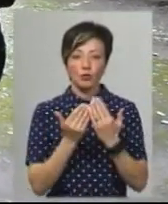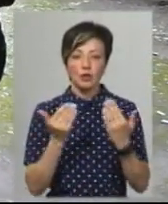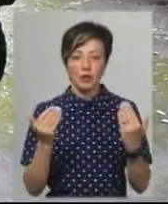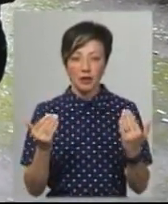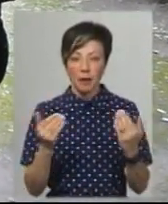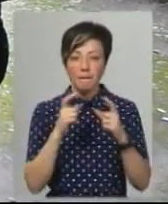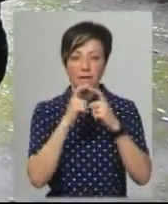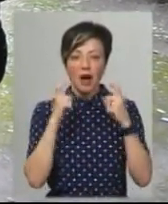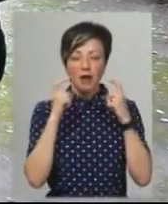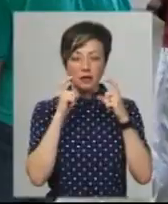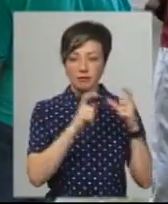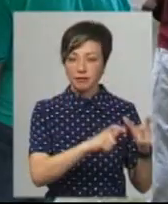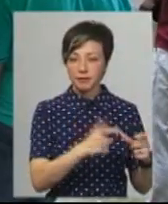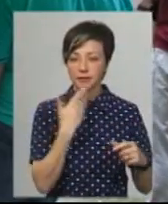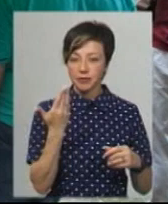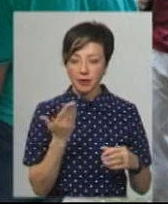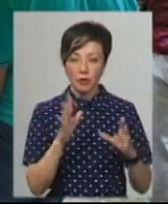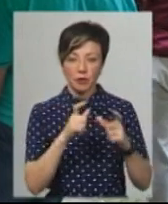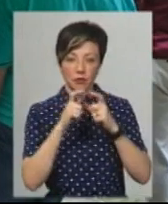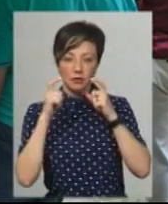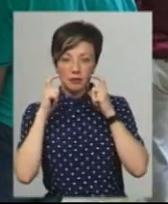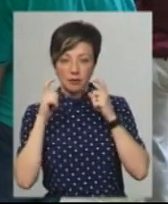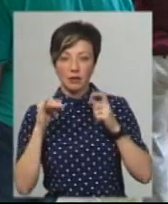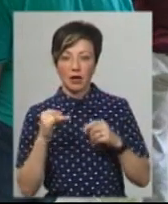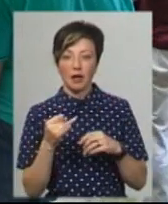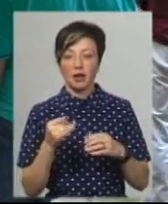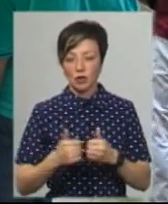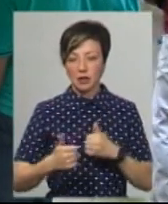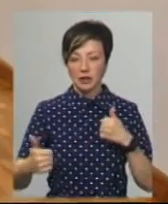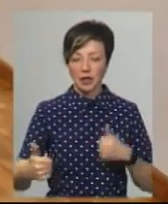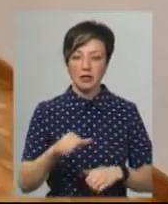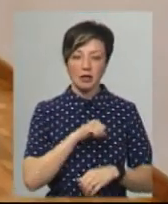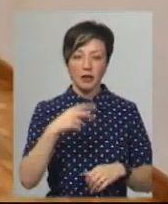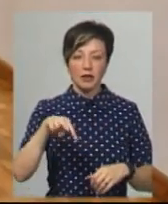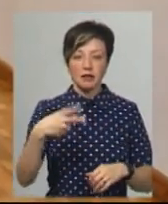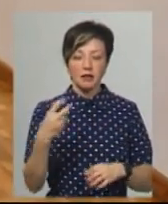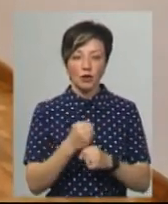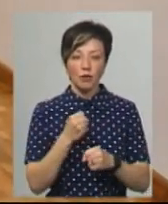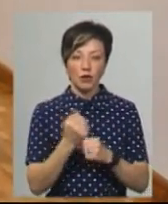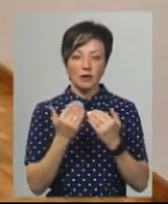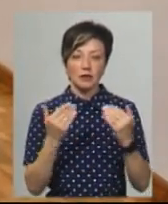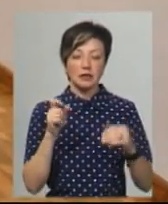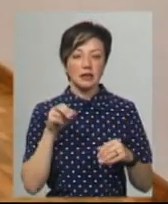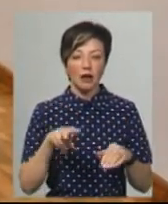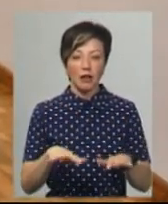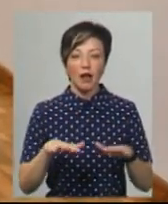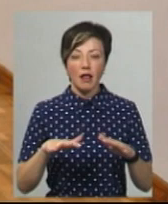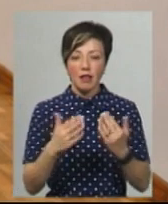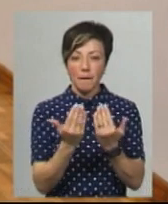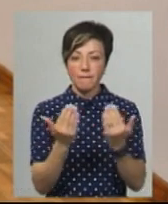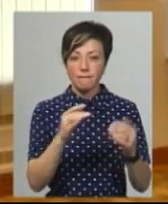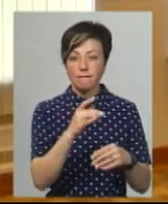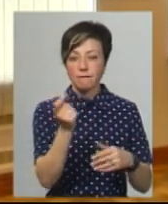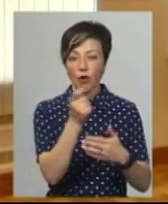на час своїх промов решта дотримується соціальної дистанції та масочного режиму. Самі ж 22 роботи автора експонуються в залах. На полотнах олійними